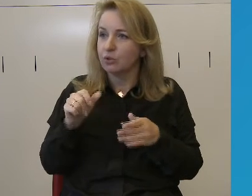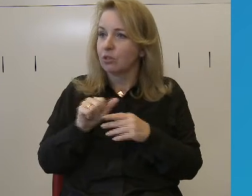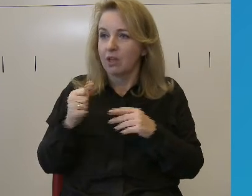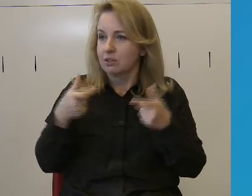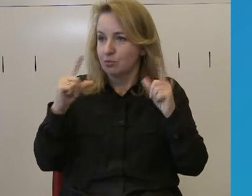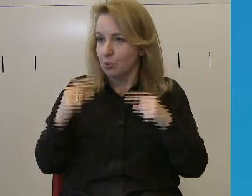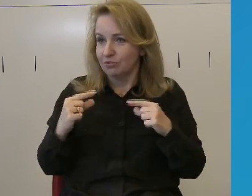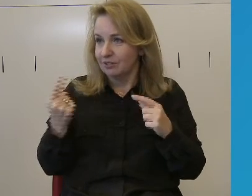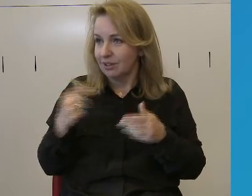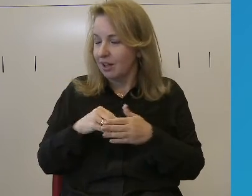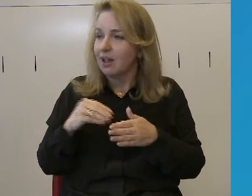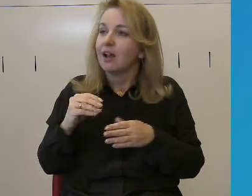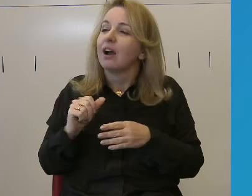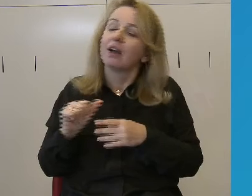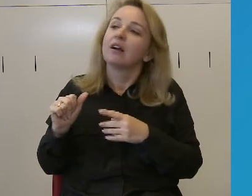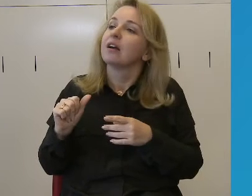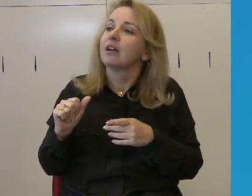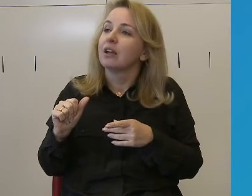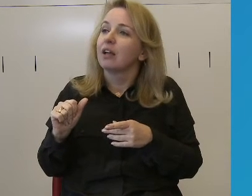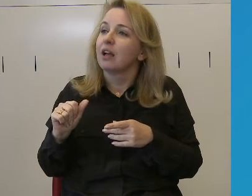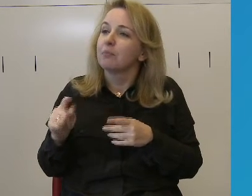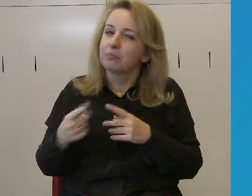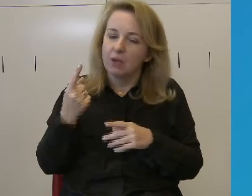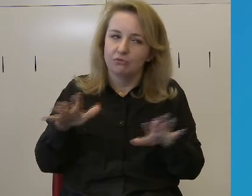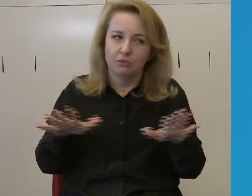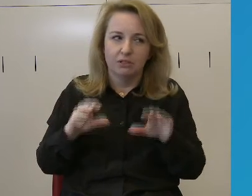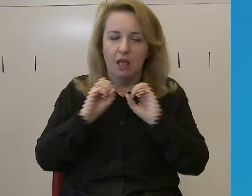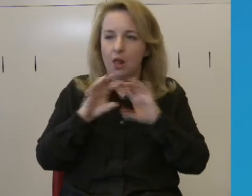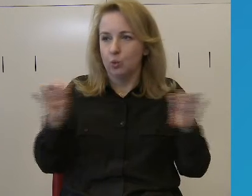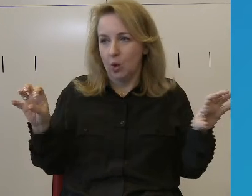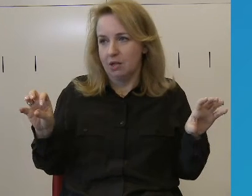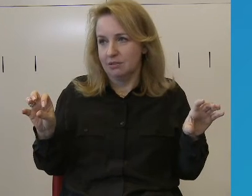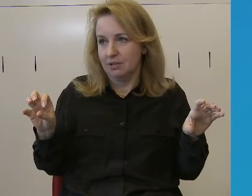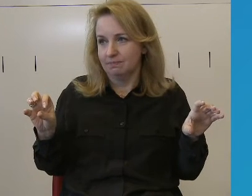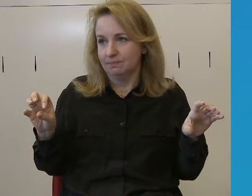niespodzianką, jeśli na pierwszym miejscu powiemy o edukacji. Edukacji dla wszystkich.